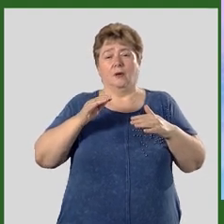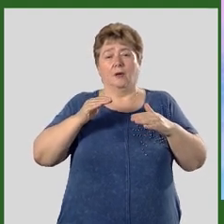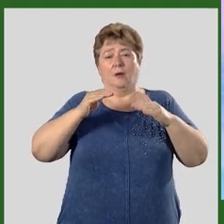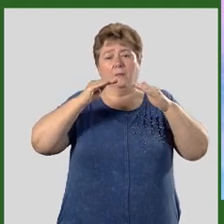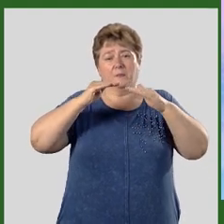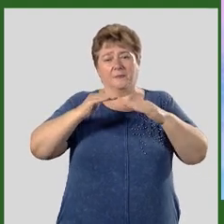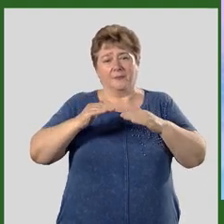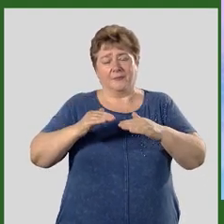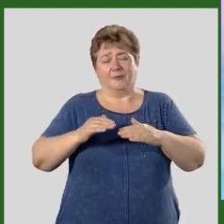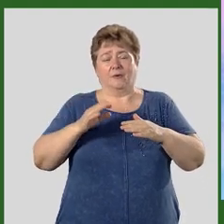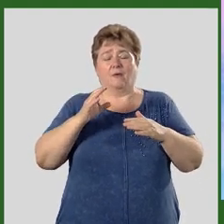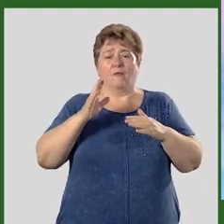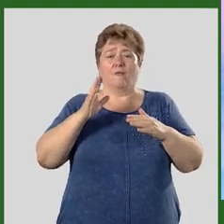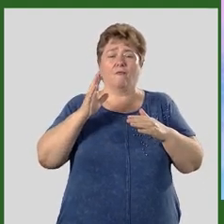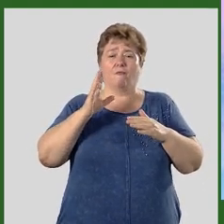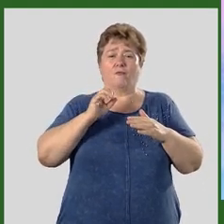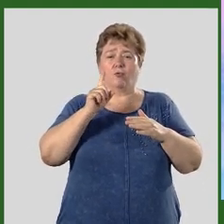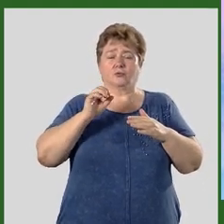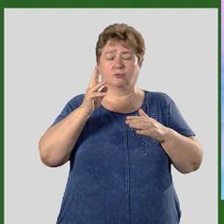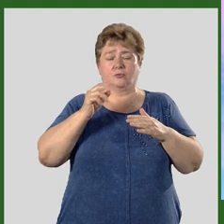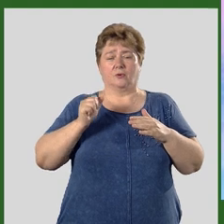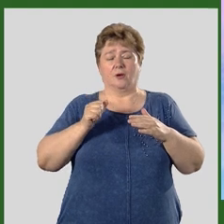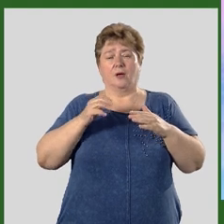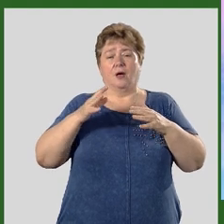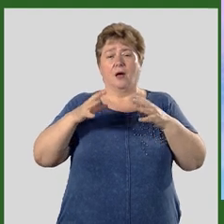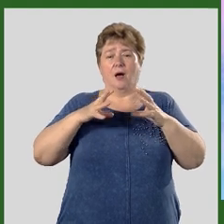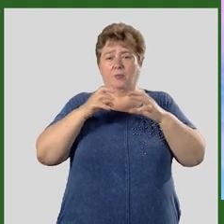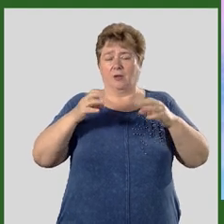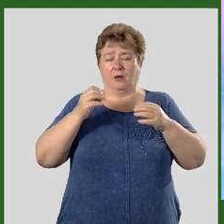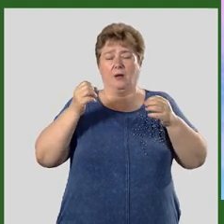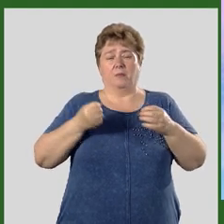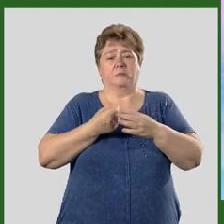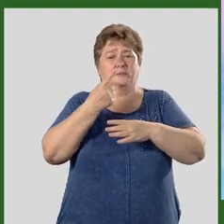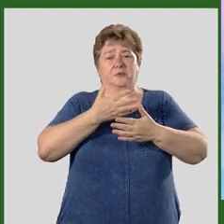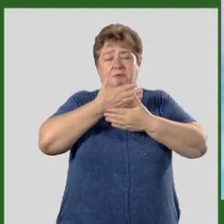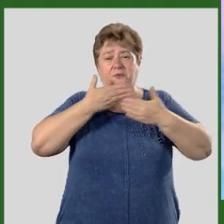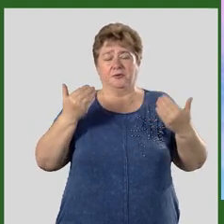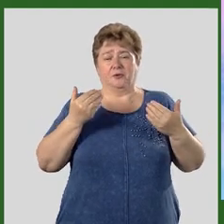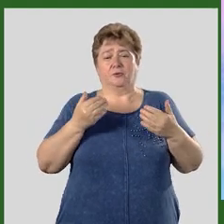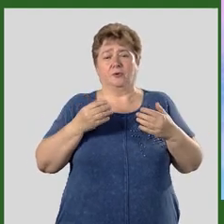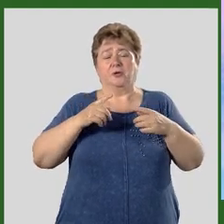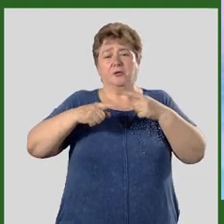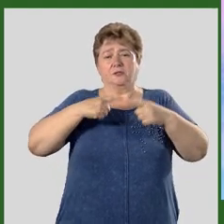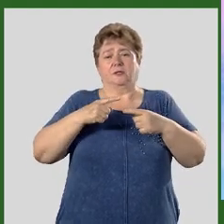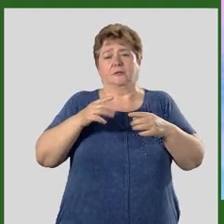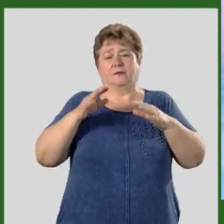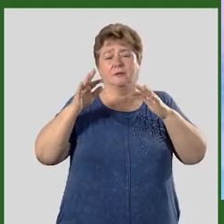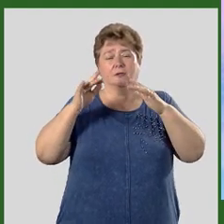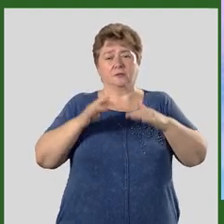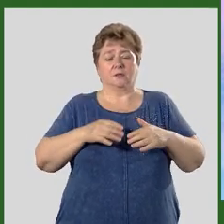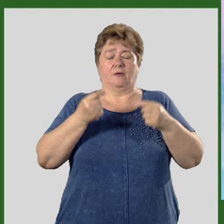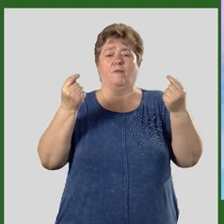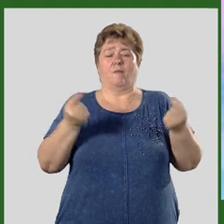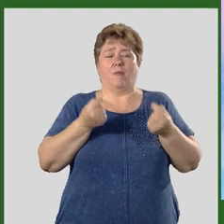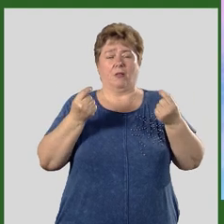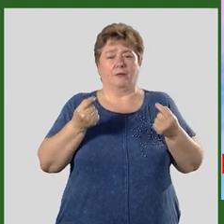воздуха. В связи с этим облака не образуются. Следовательно, осадков очень